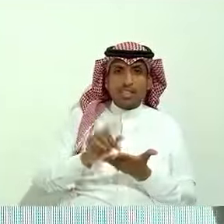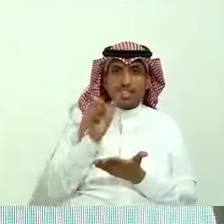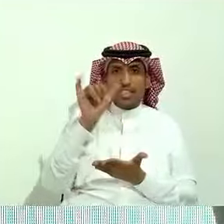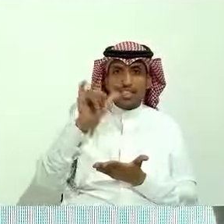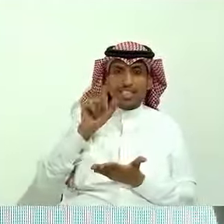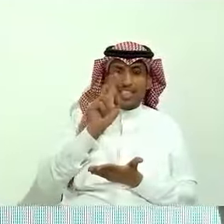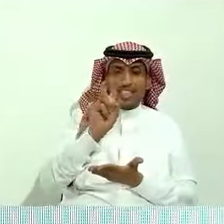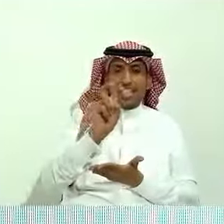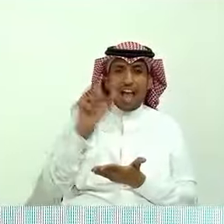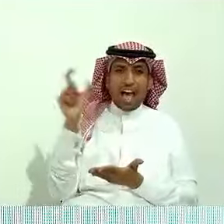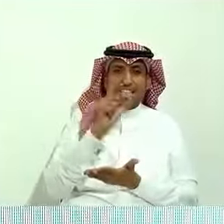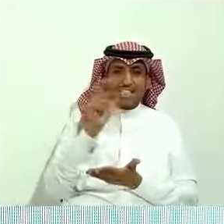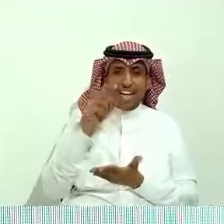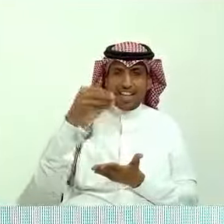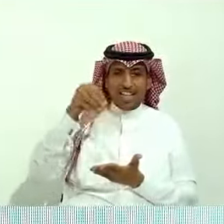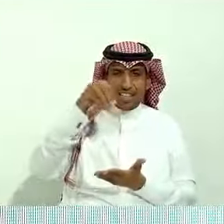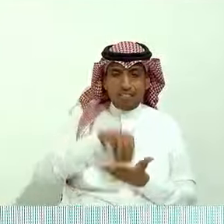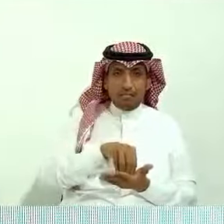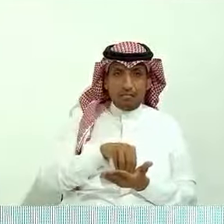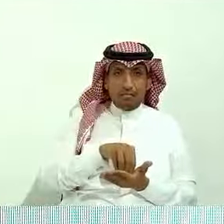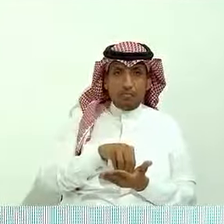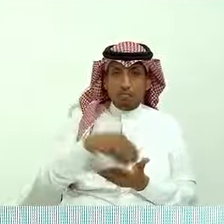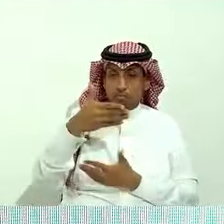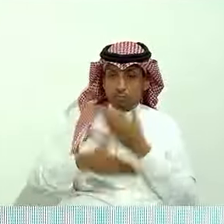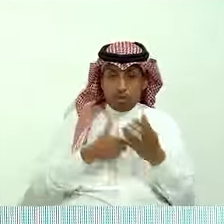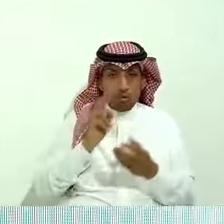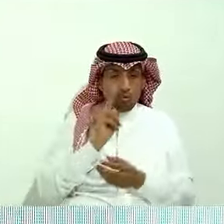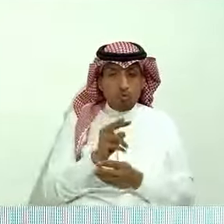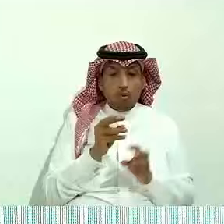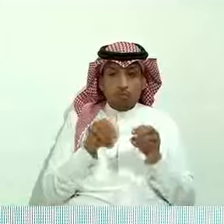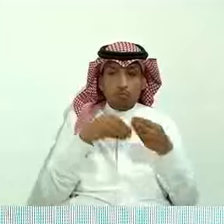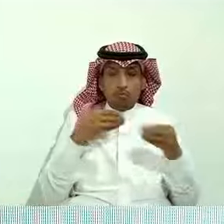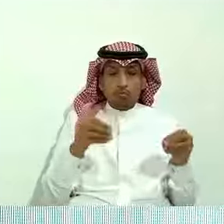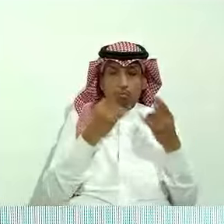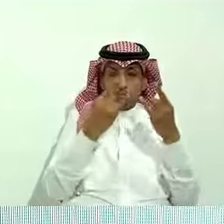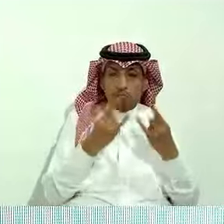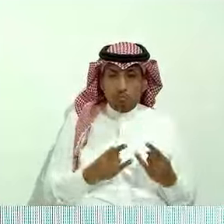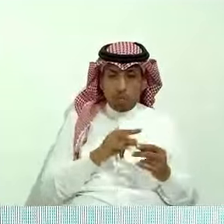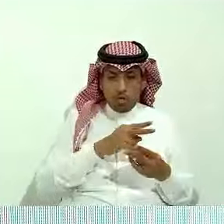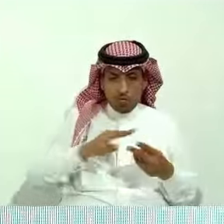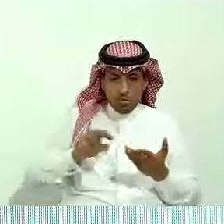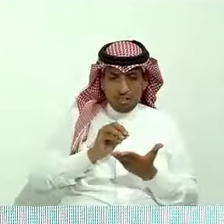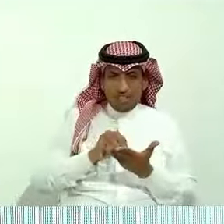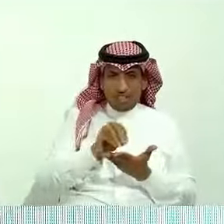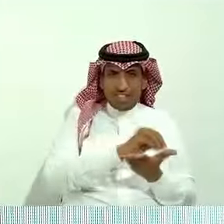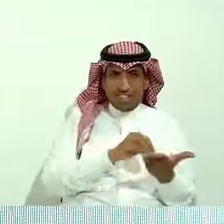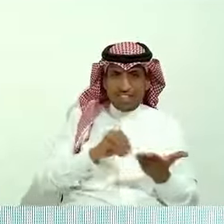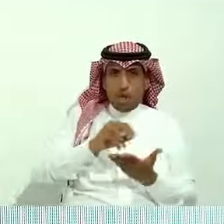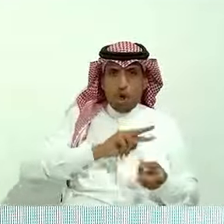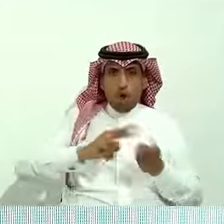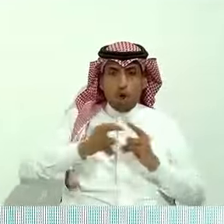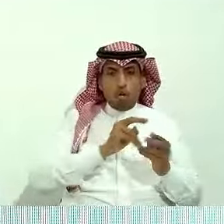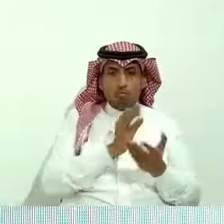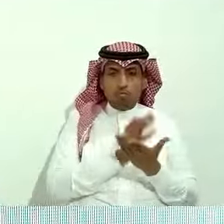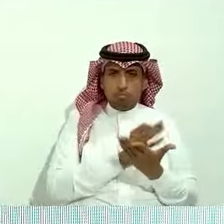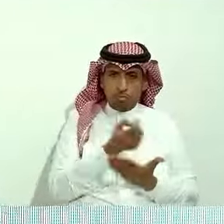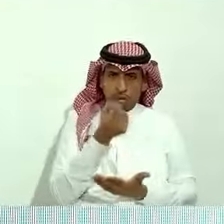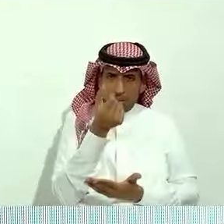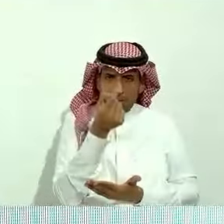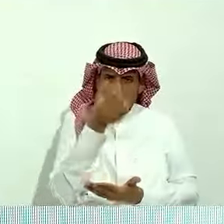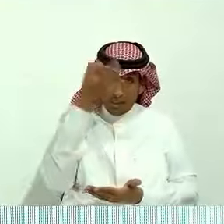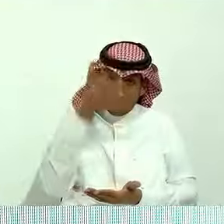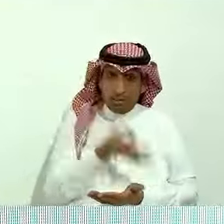والنيلة، ويطلعون قطع بديعة الجمال في توزيع الزخرفة بدقة وإتقان صغيرة جداً،